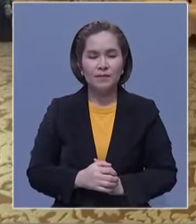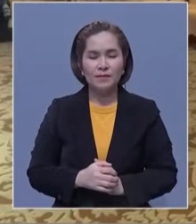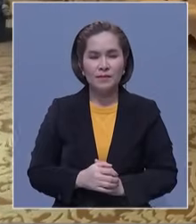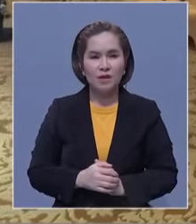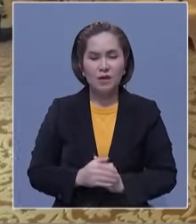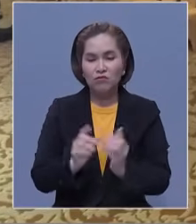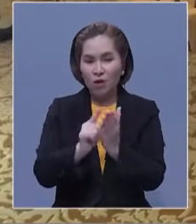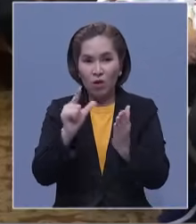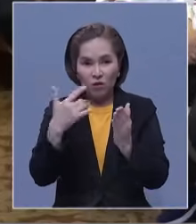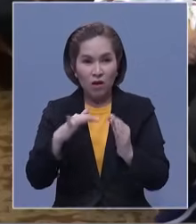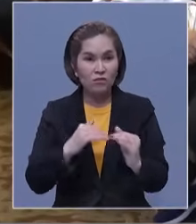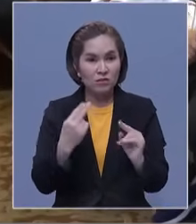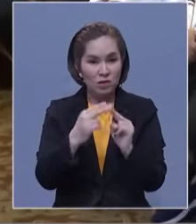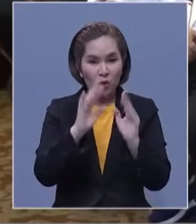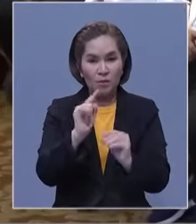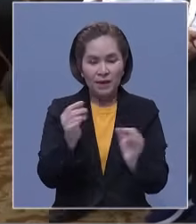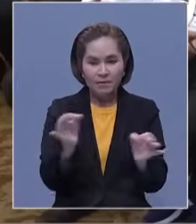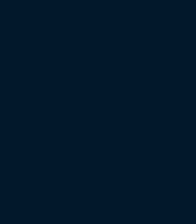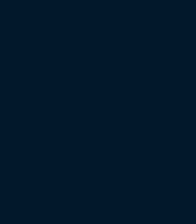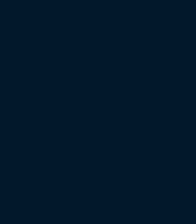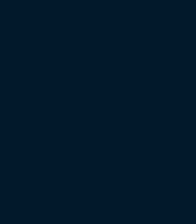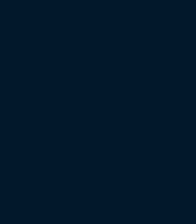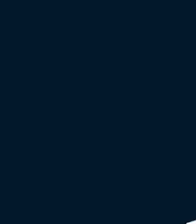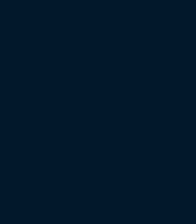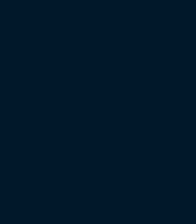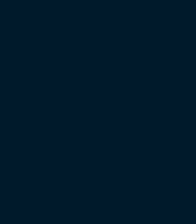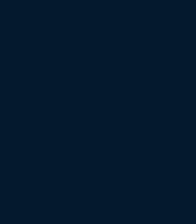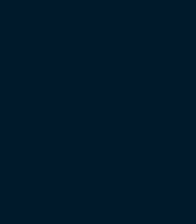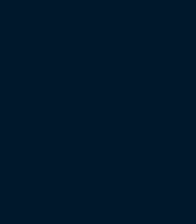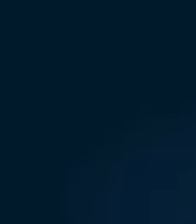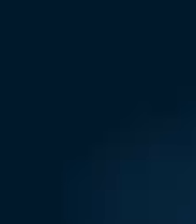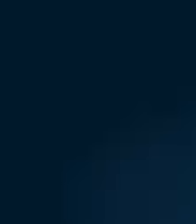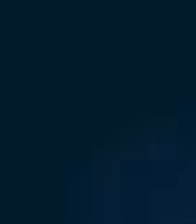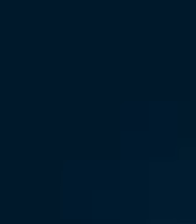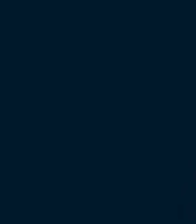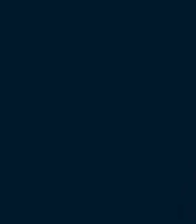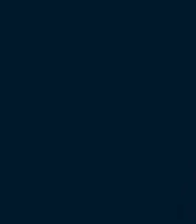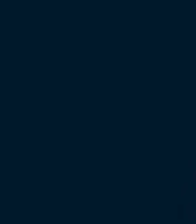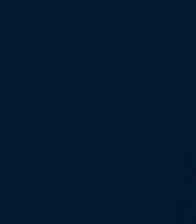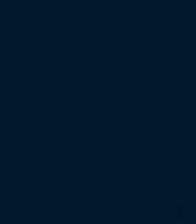าด้วยอาจจะมีการเสนอชื่อคนไหนขึ้นมานะคะ ครับ